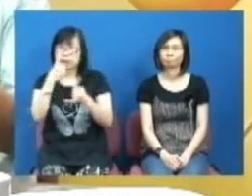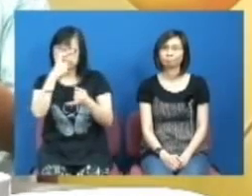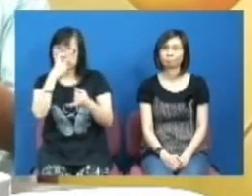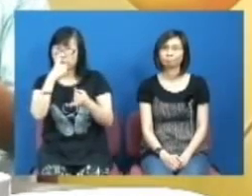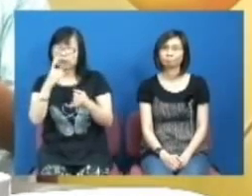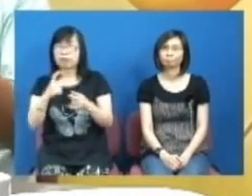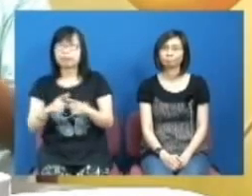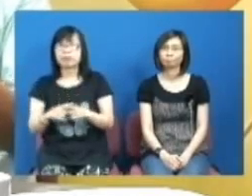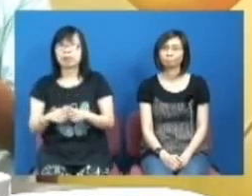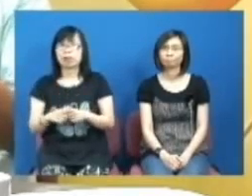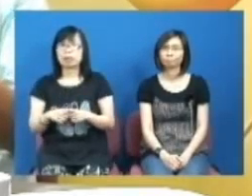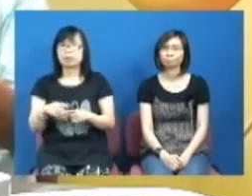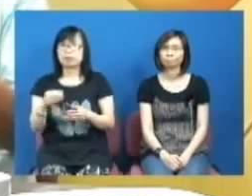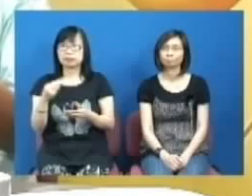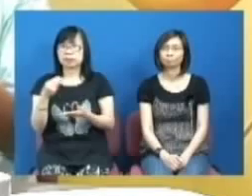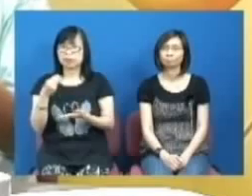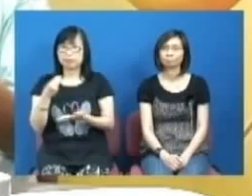都係